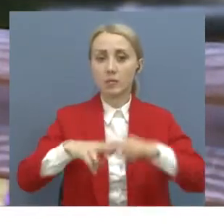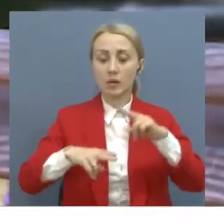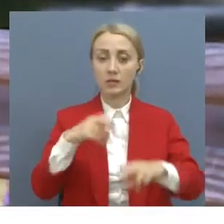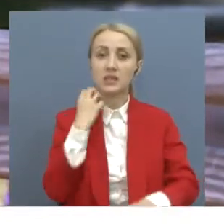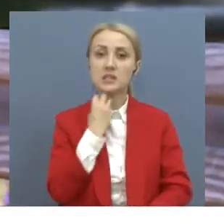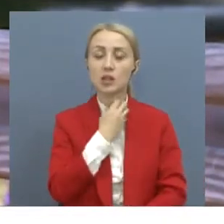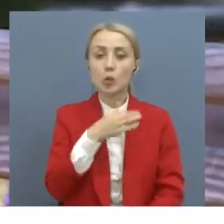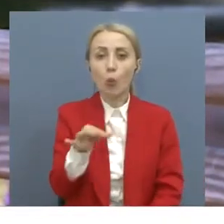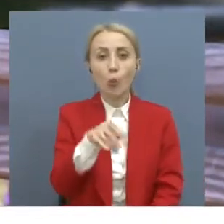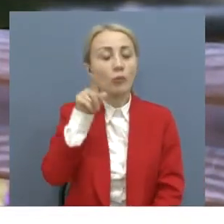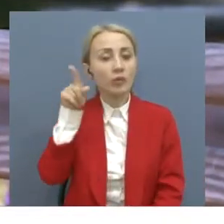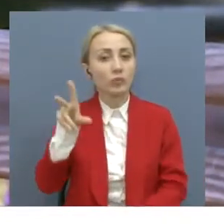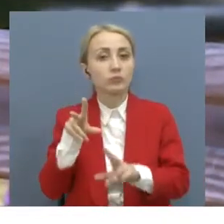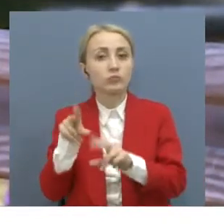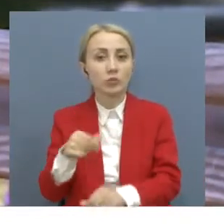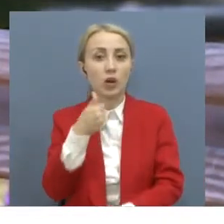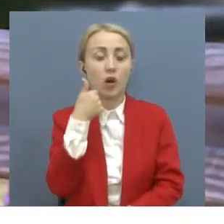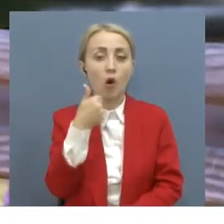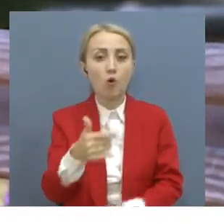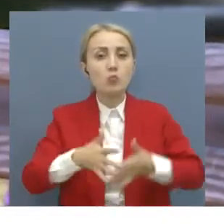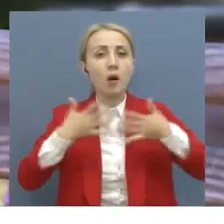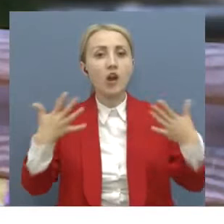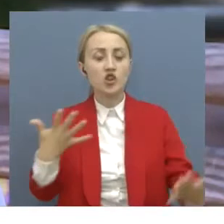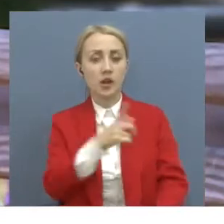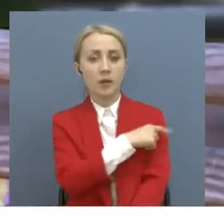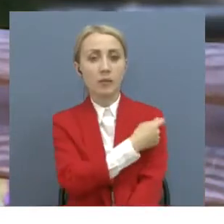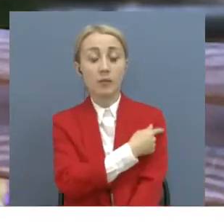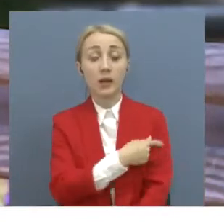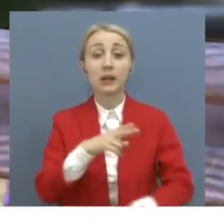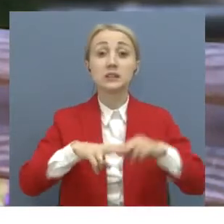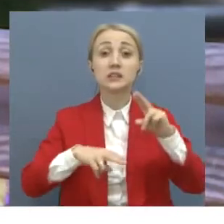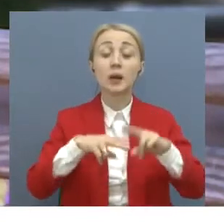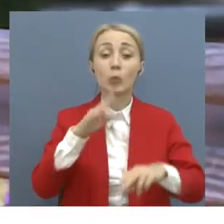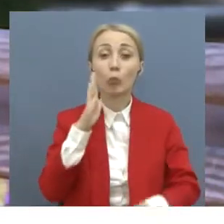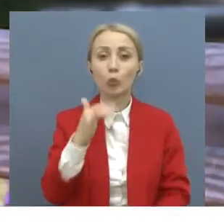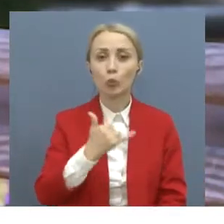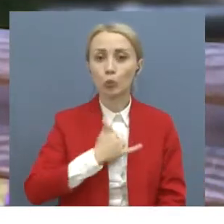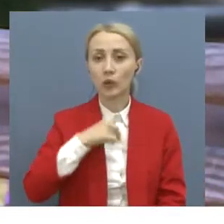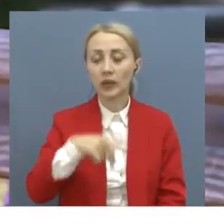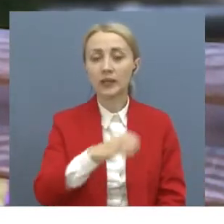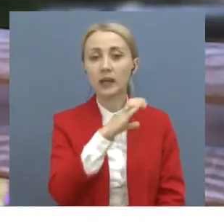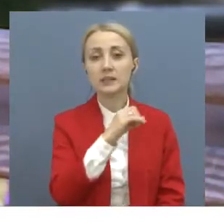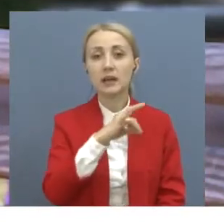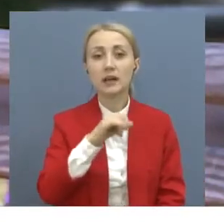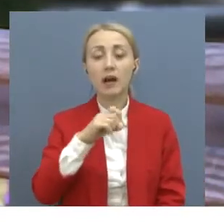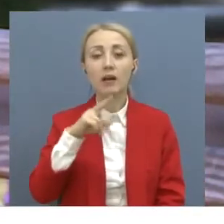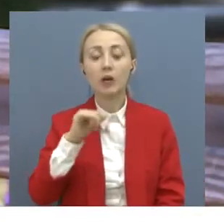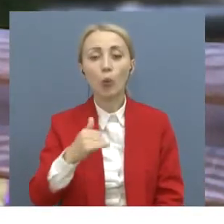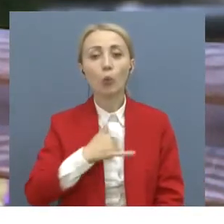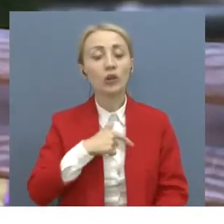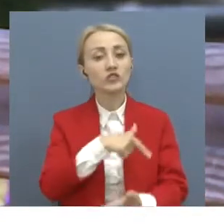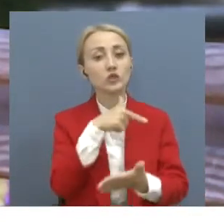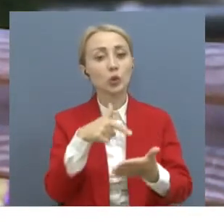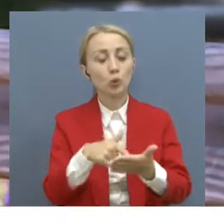бар. Бізде мұндай мекеме жақында ғана Жарқайың ауданында 50 орынға арналып салынды. Қазіргі реформаларға қайта оралайық. Бүгінде біздің көпбейінді